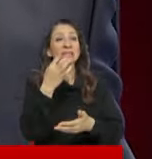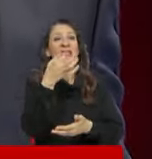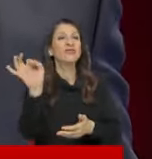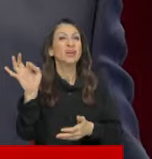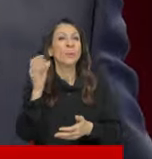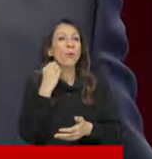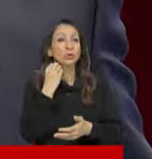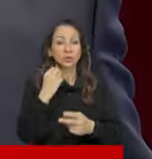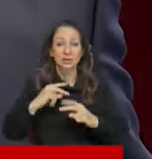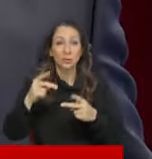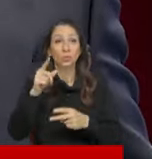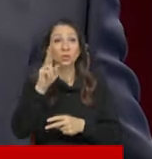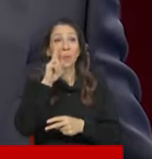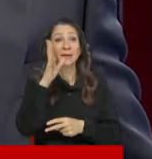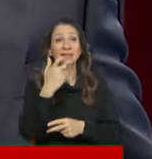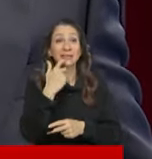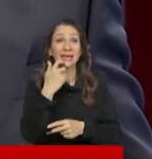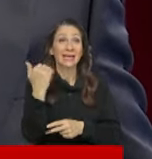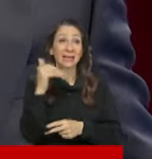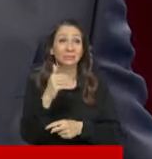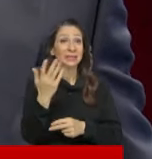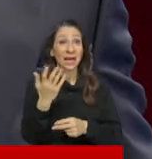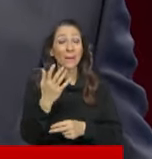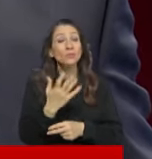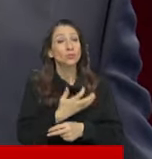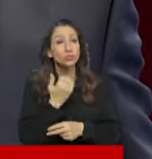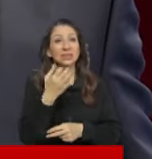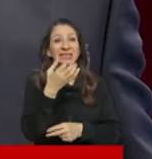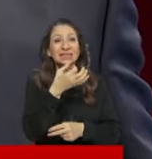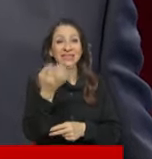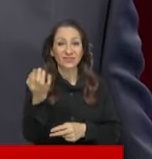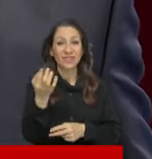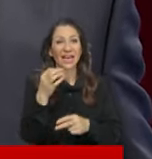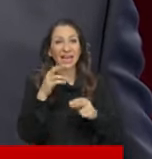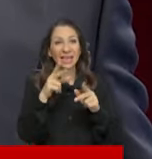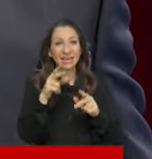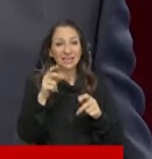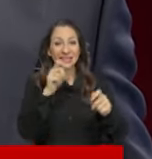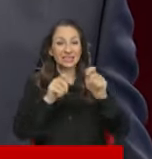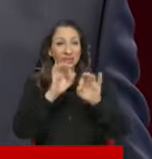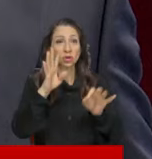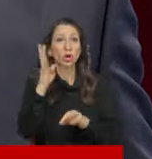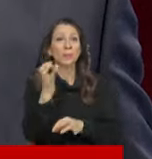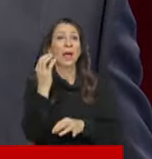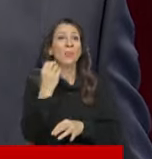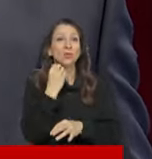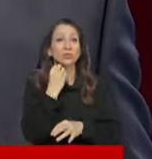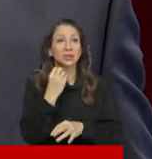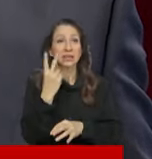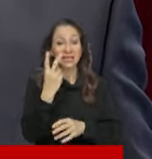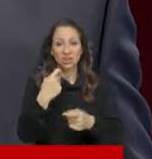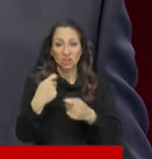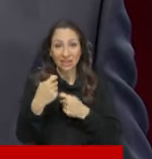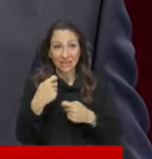devrettim bugün son 5 yılda yalnız geldiğimiz noktayı size söyleyeyim maalesef Sıfıra yakın yatırım 4 milyar borç ikisi